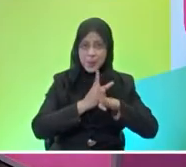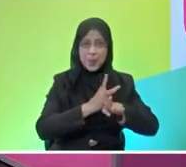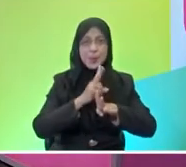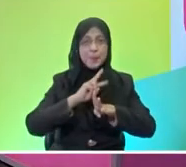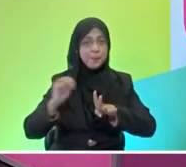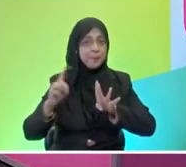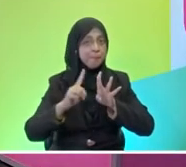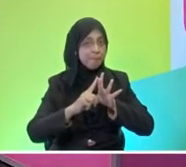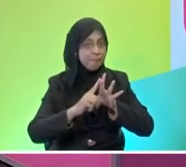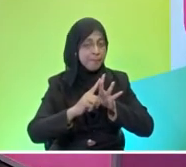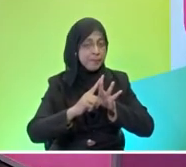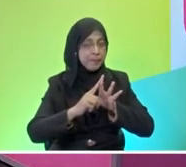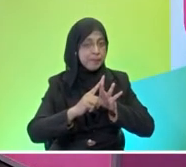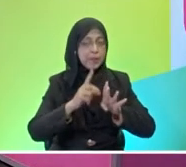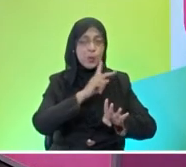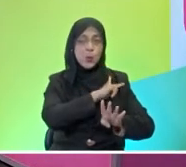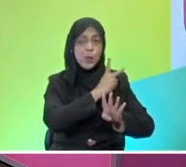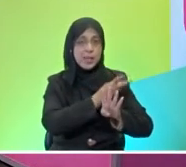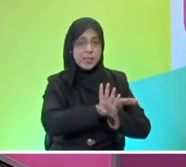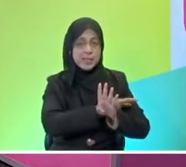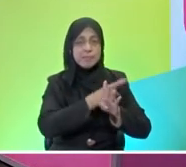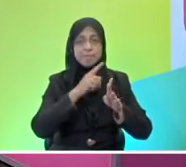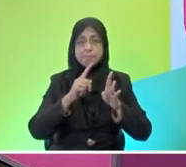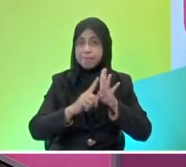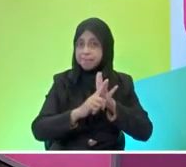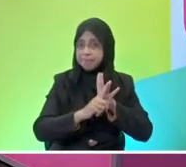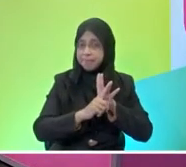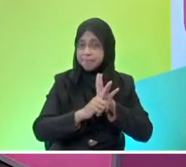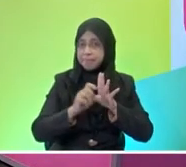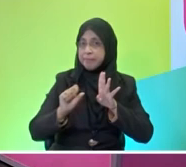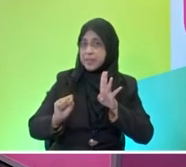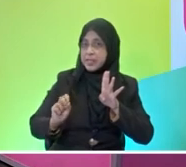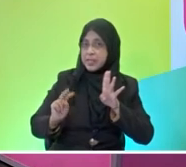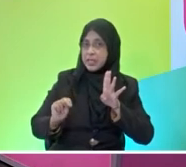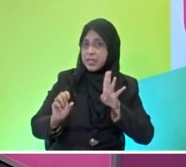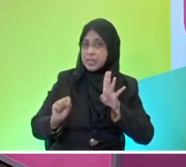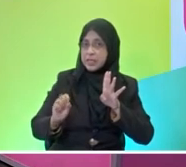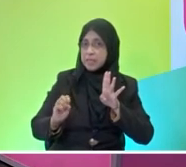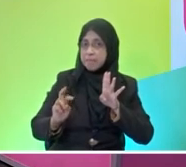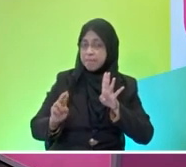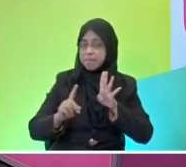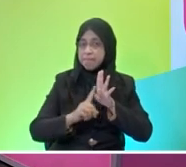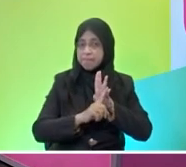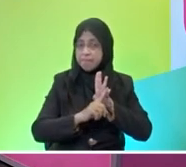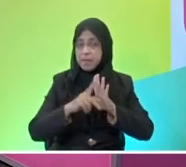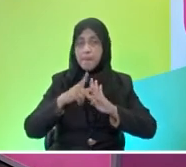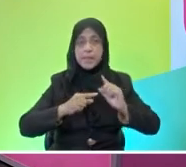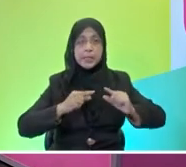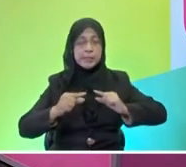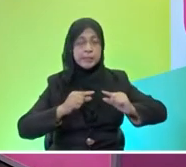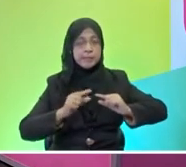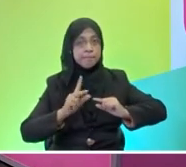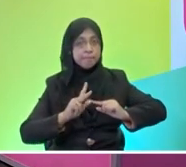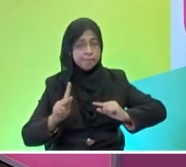kita perlu kuasa kita perlu dan juga kita perlu pergerakan